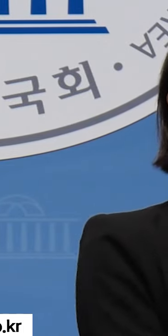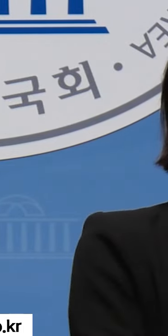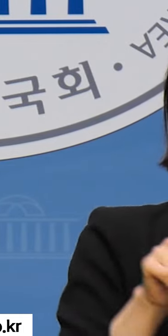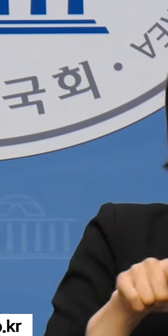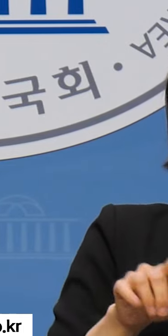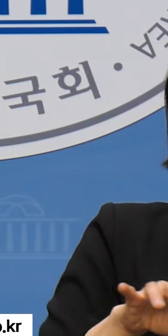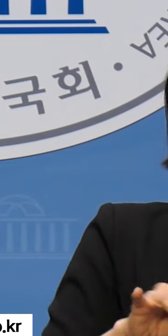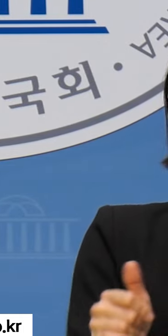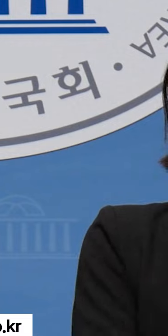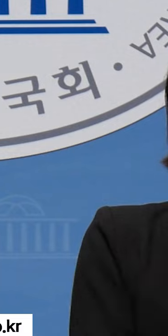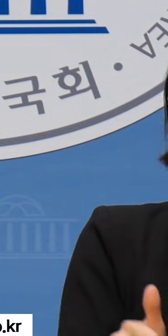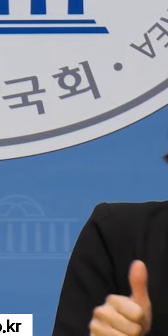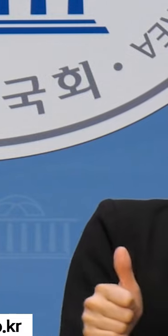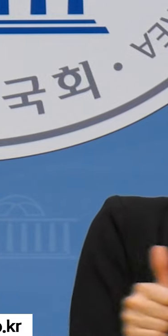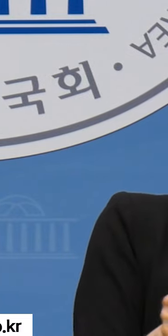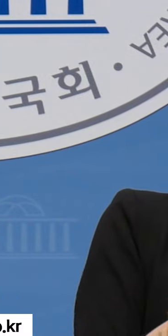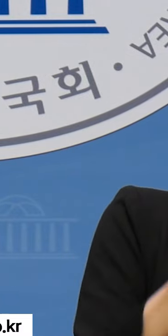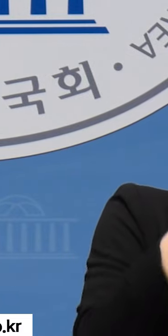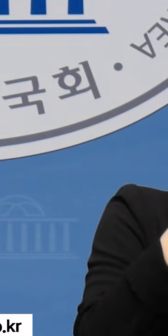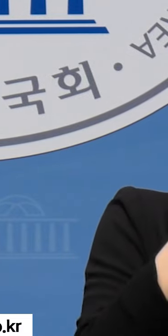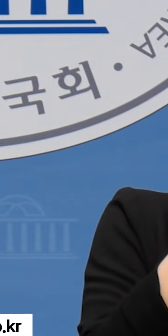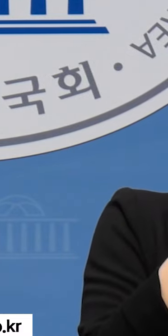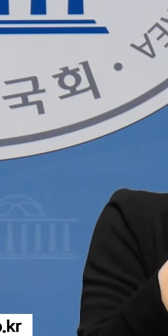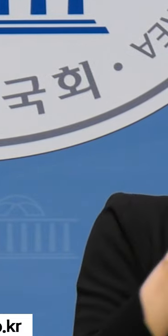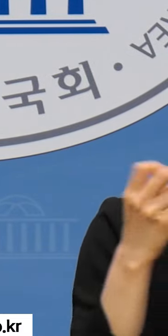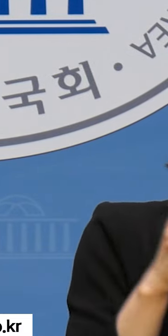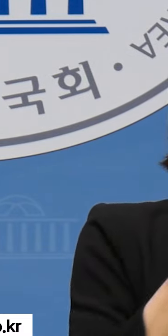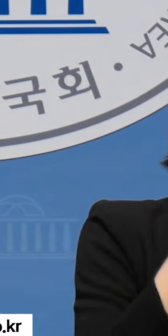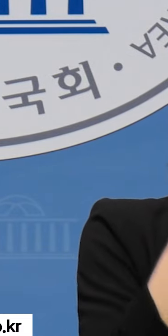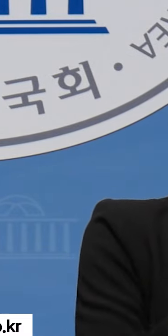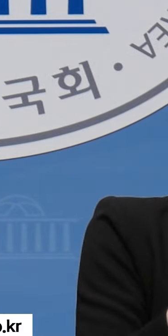사람이 사적 문제에 대해 질의했습니다.